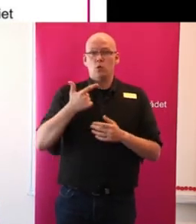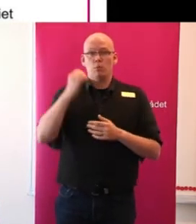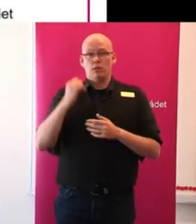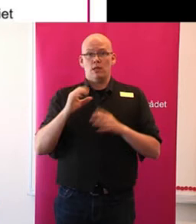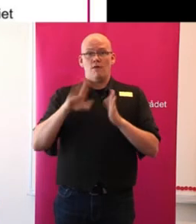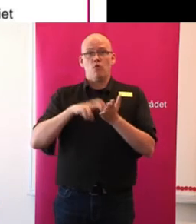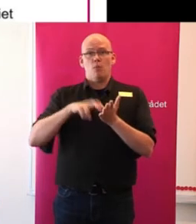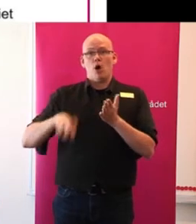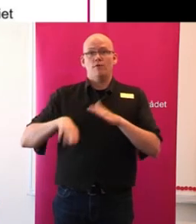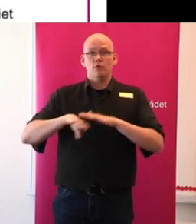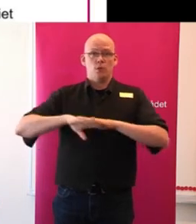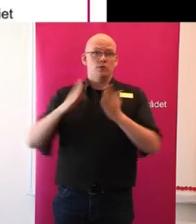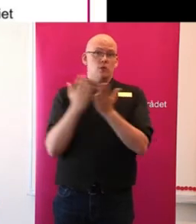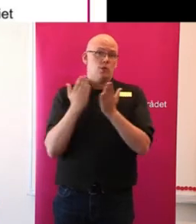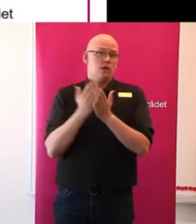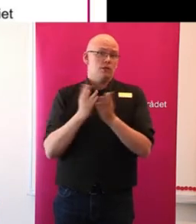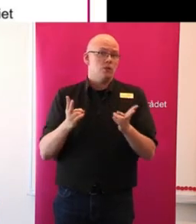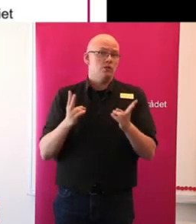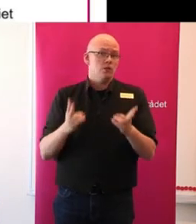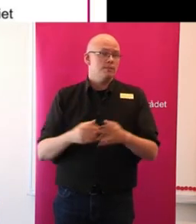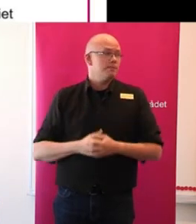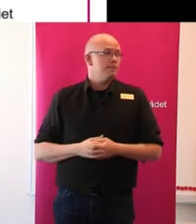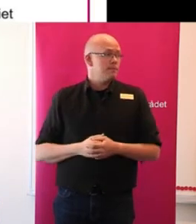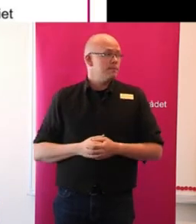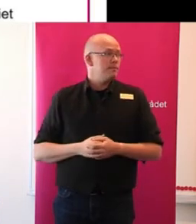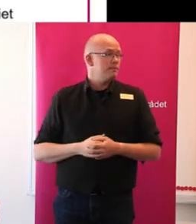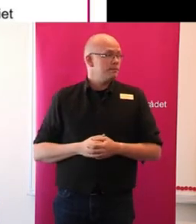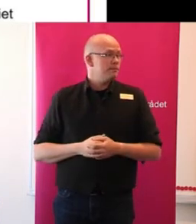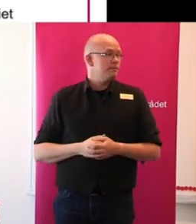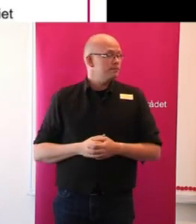hoppat av i grundskolan.